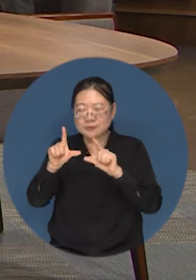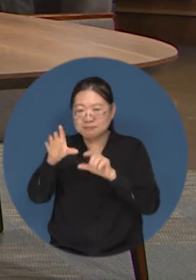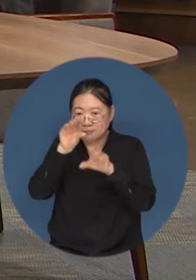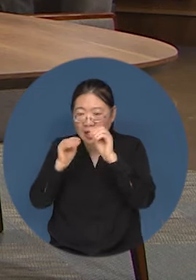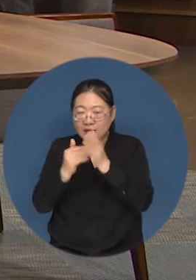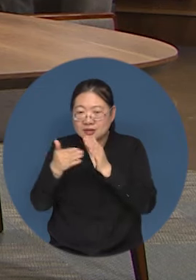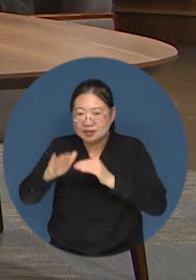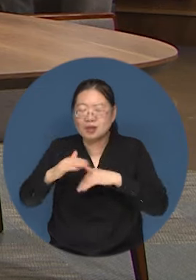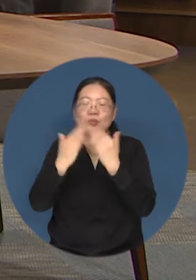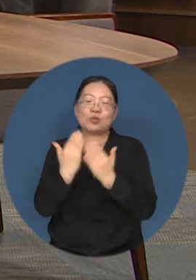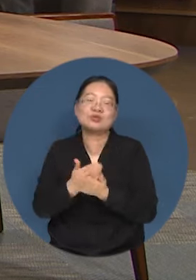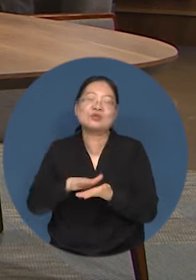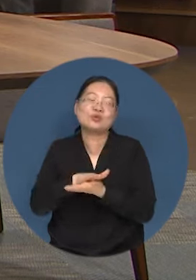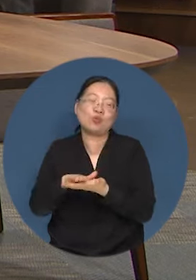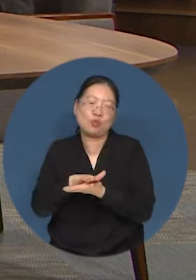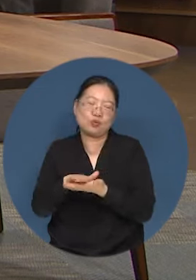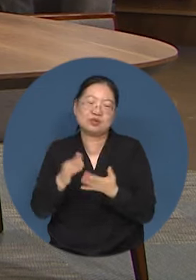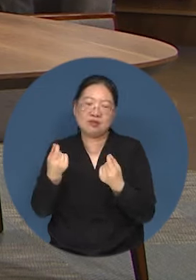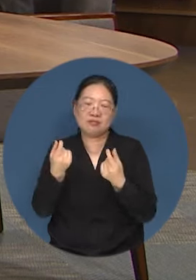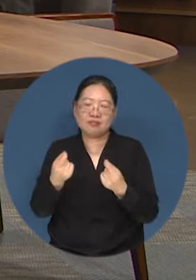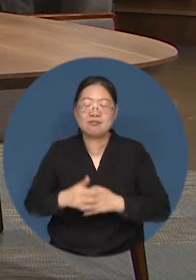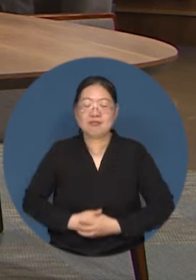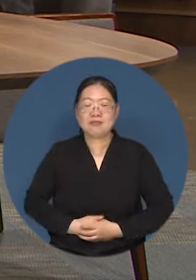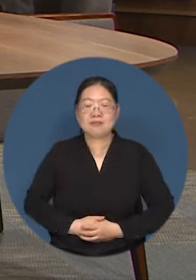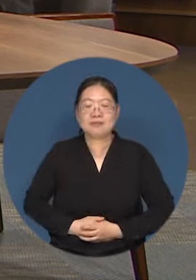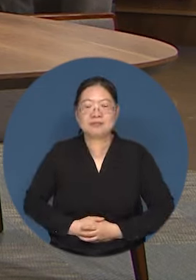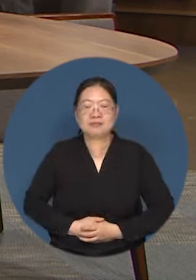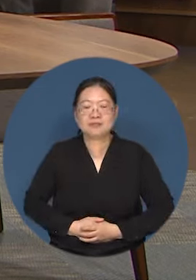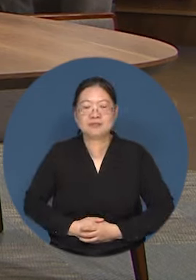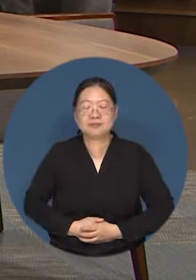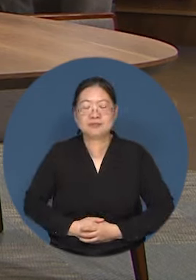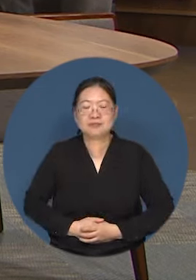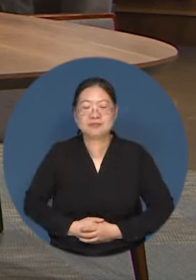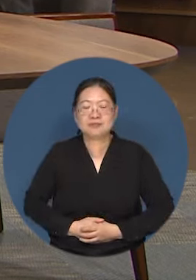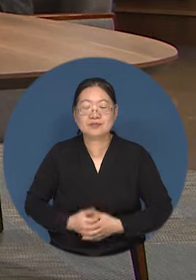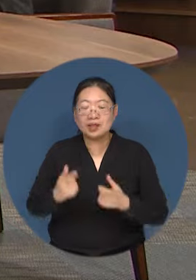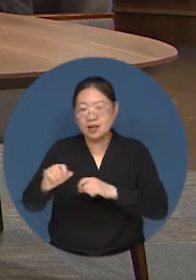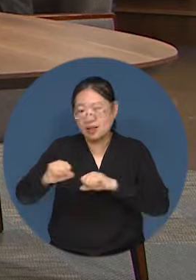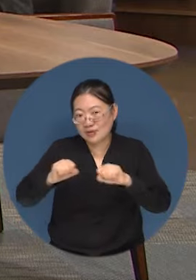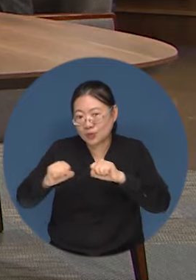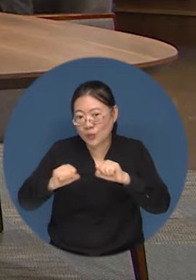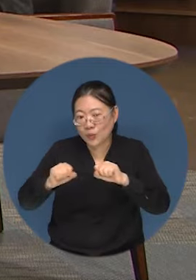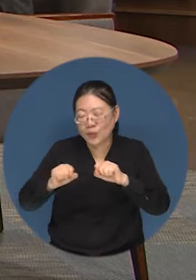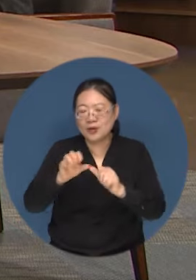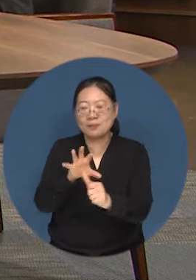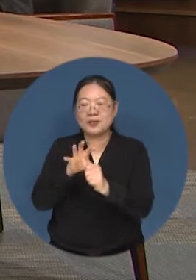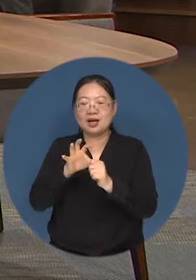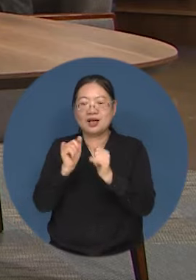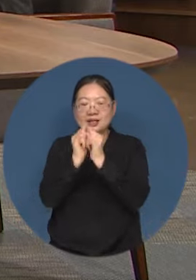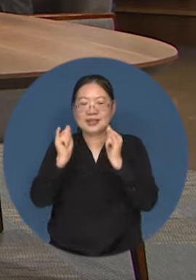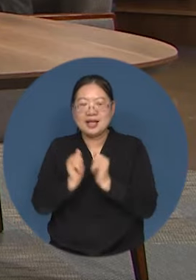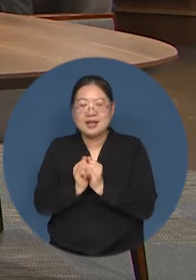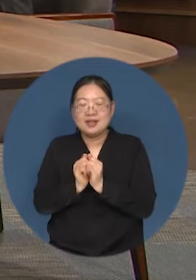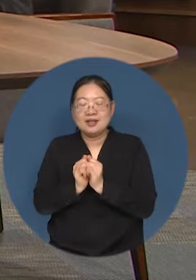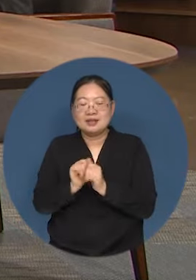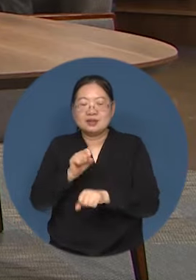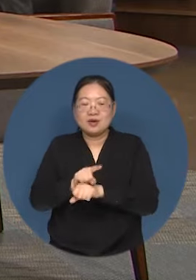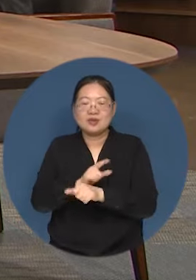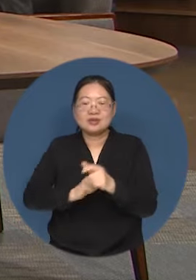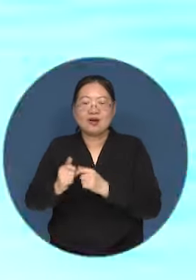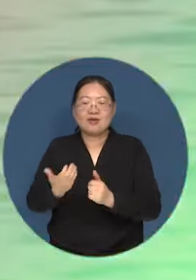다 놀이에요. 일종인 것 같습니다. 그리고 그런 행동들을 통해서 사회성을 더